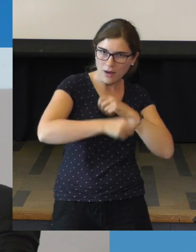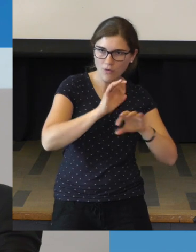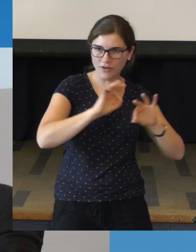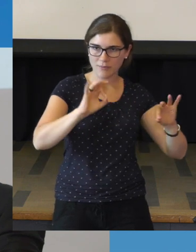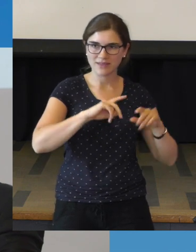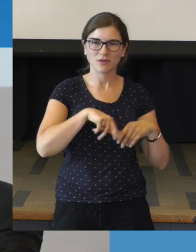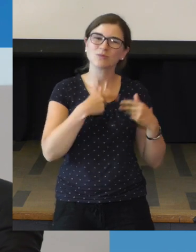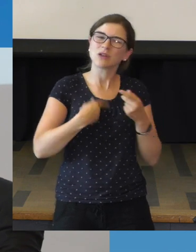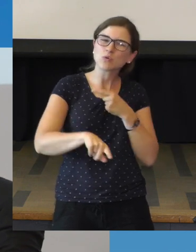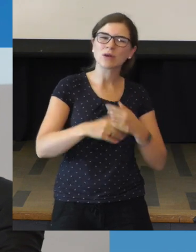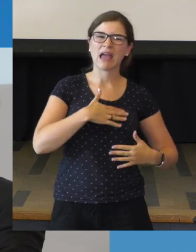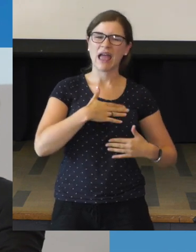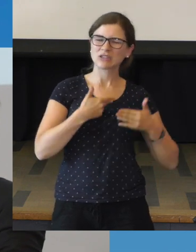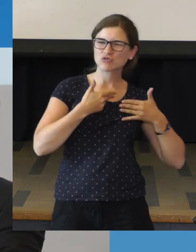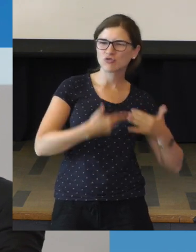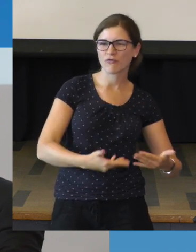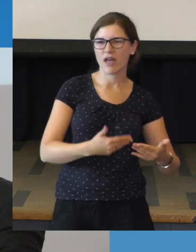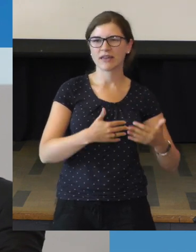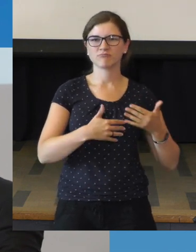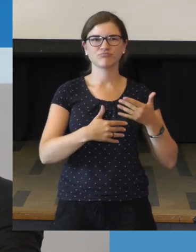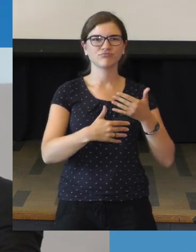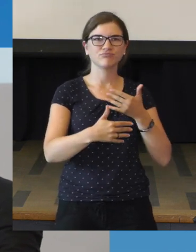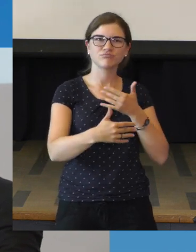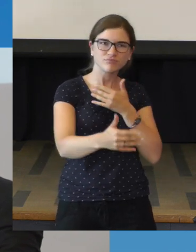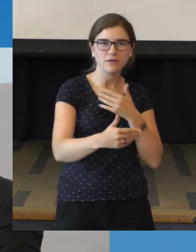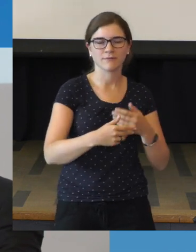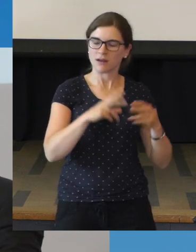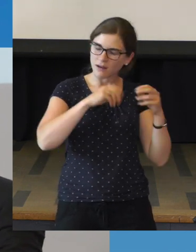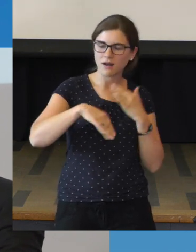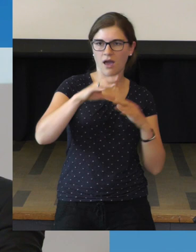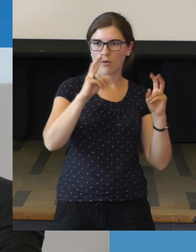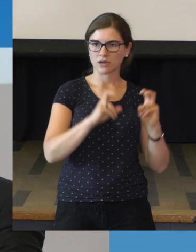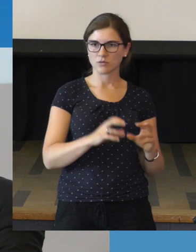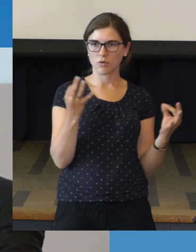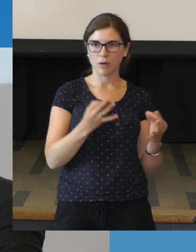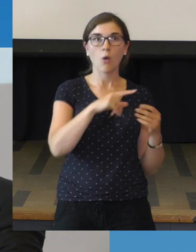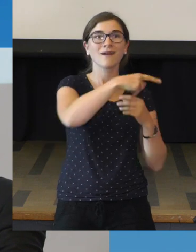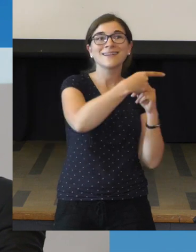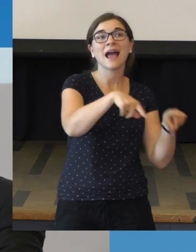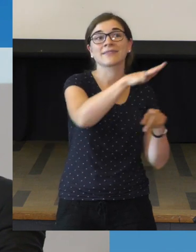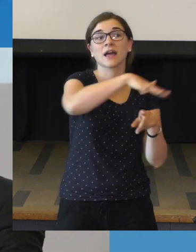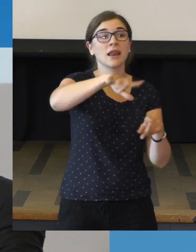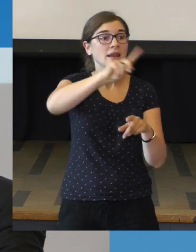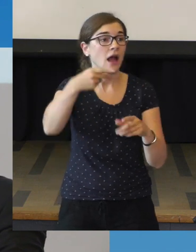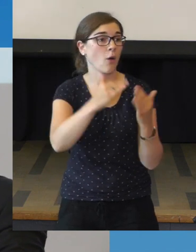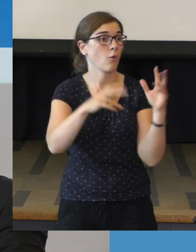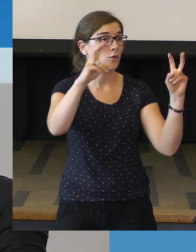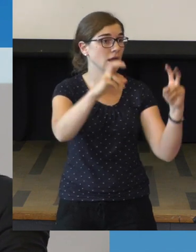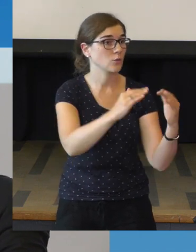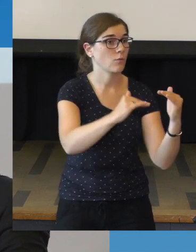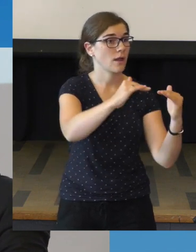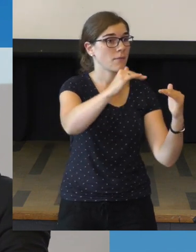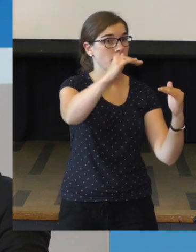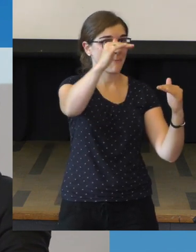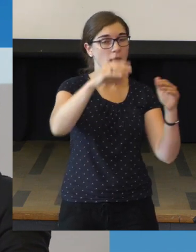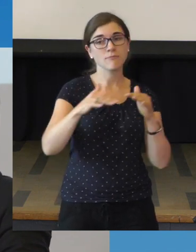sodass viele andere Nationen so ein bisschen die Zahlen von Jahr zu Jahr steigern. Mhm. Auf der anderen Seite ist natürlich auch so, dass natürlich